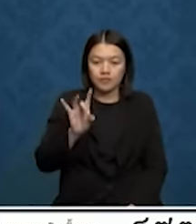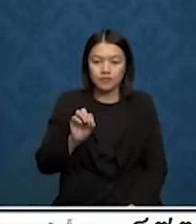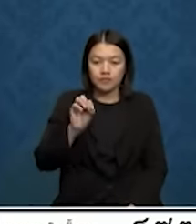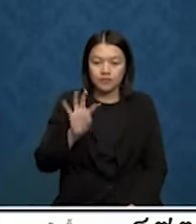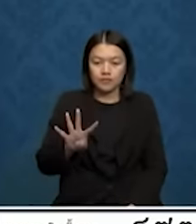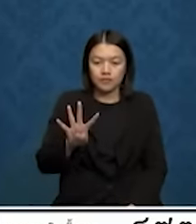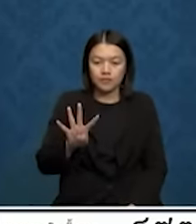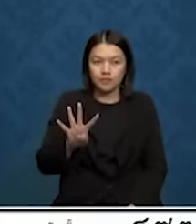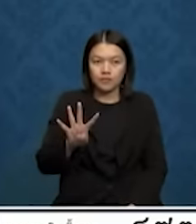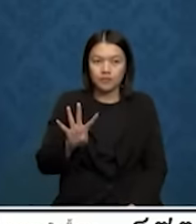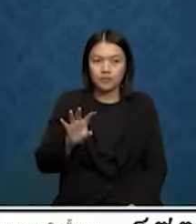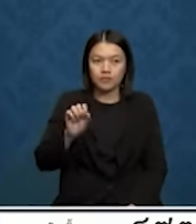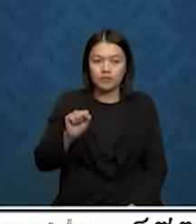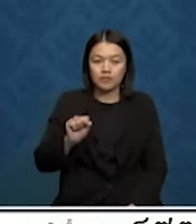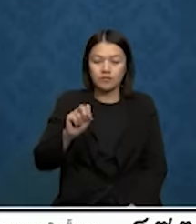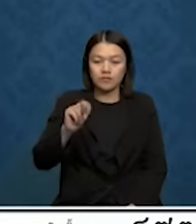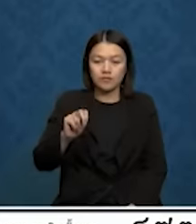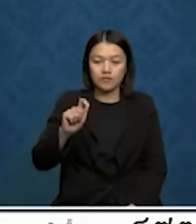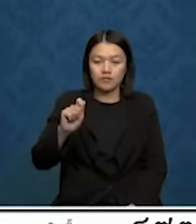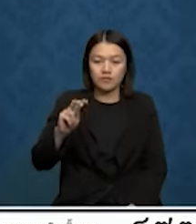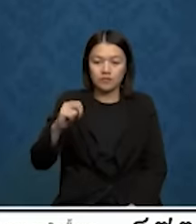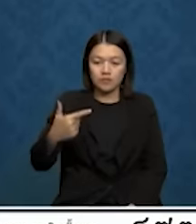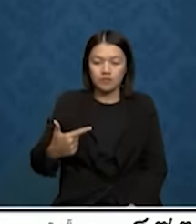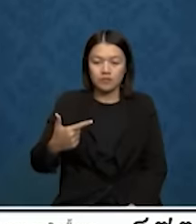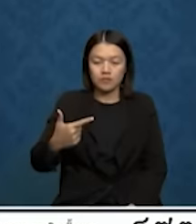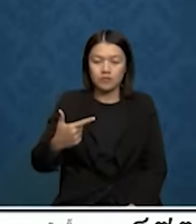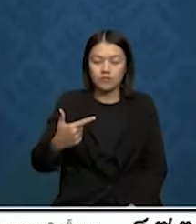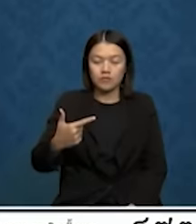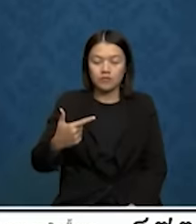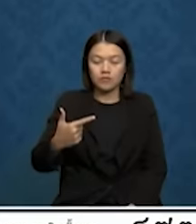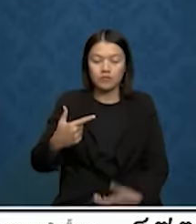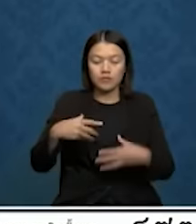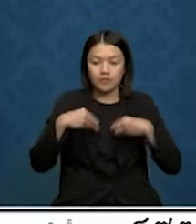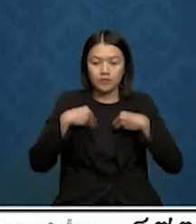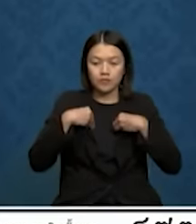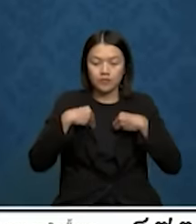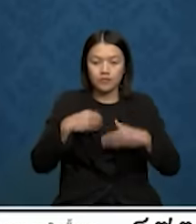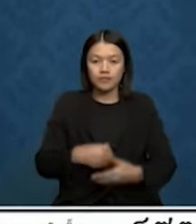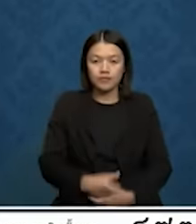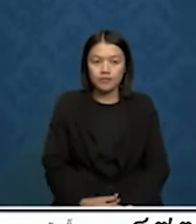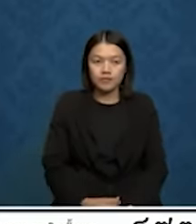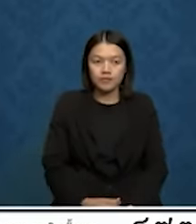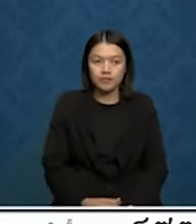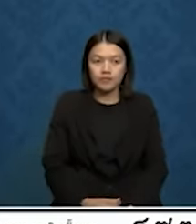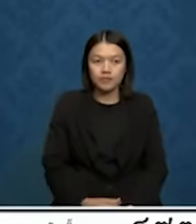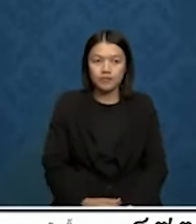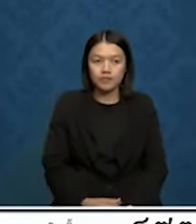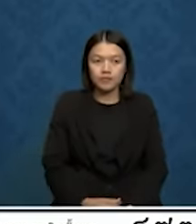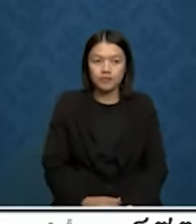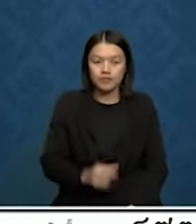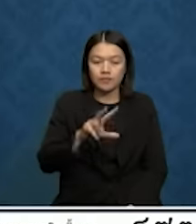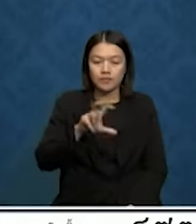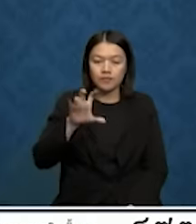384นายสนองเทพอักษรนรง สนองเทพอักษรนรงเห็นชอบครับ